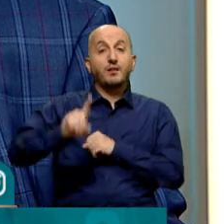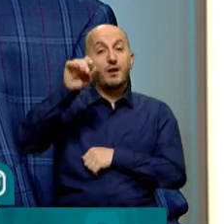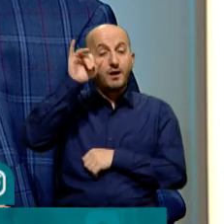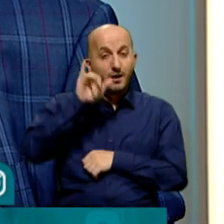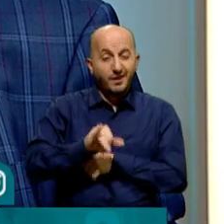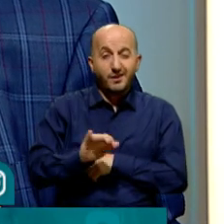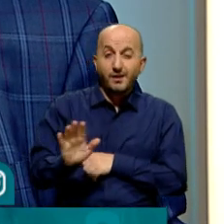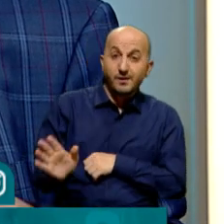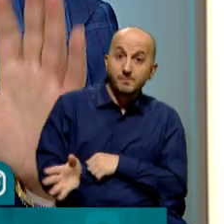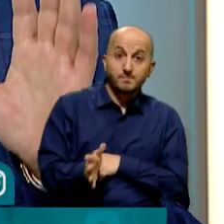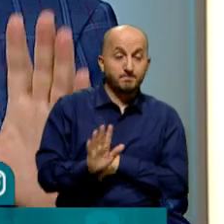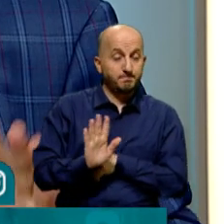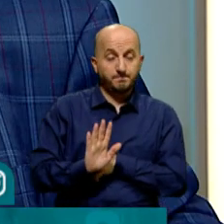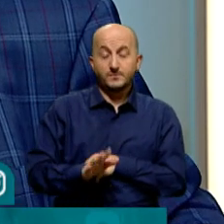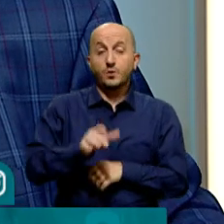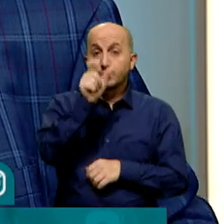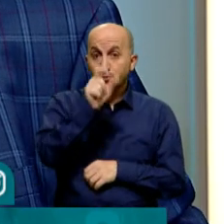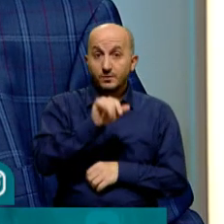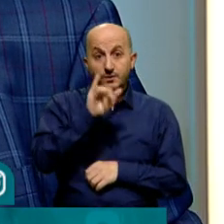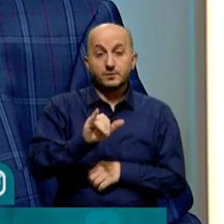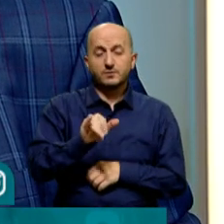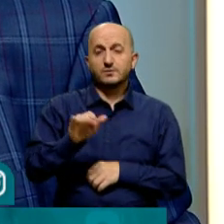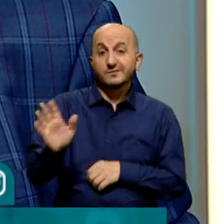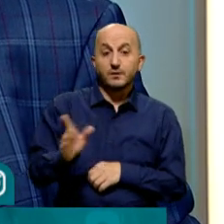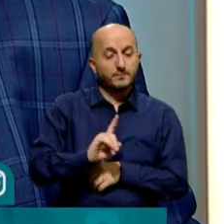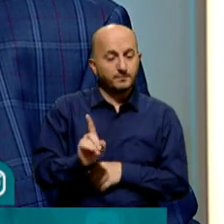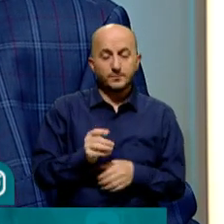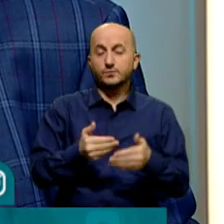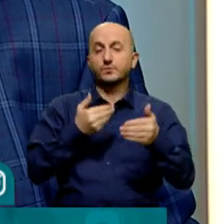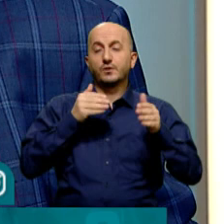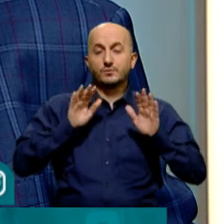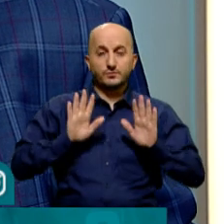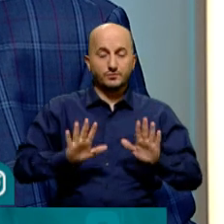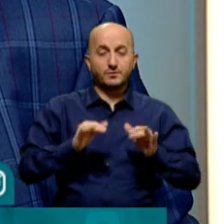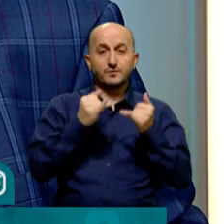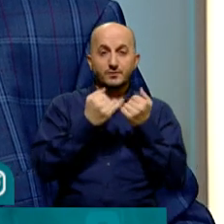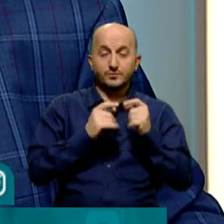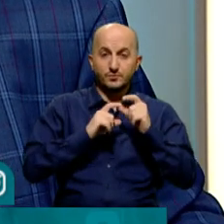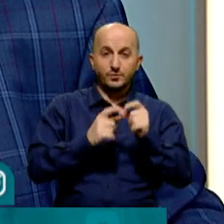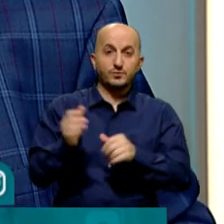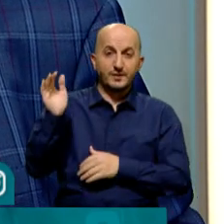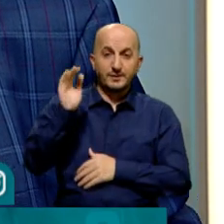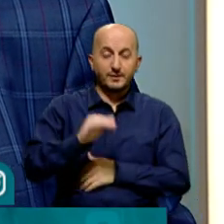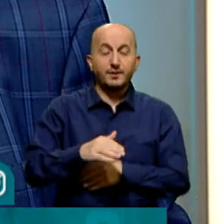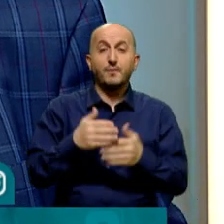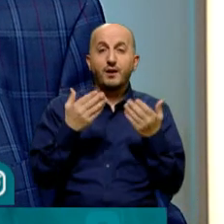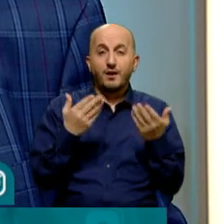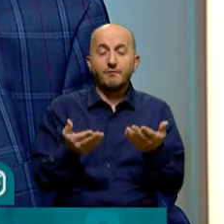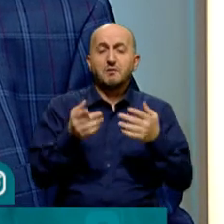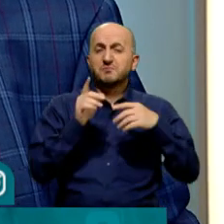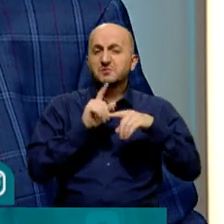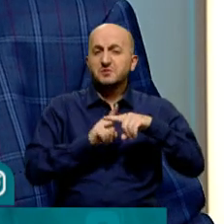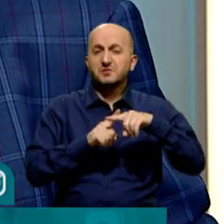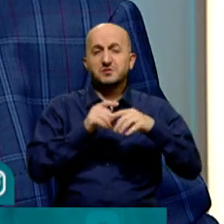ihlalden hem de kulların haklarını ihlalden uzak duracağız diyeceğiz. İnşallah. Şimdi kardeşimizin sorusuna gelelim. Eyvallah. Evet, gayrimüslim